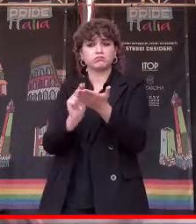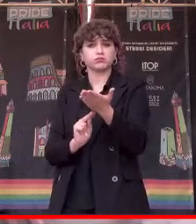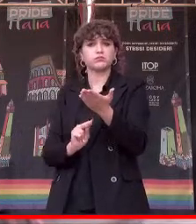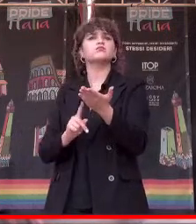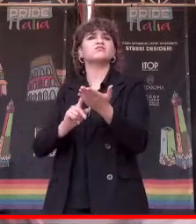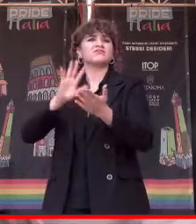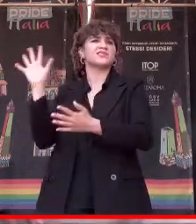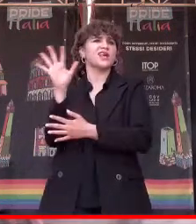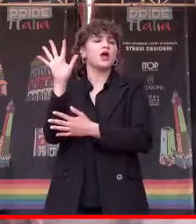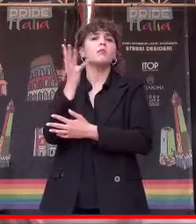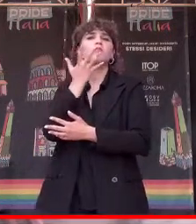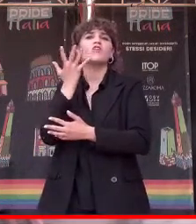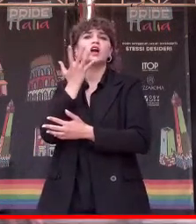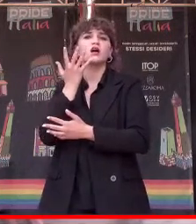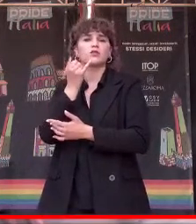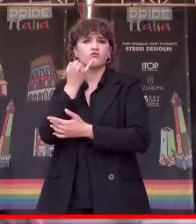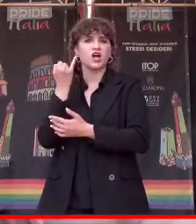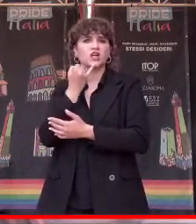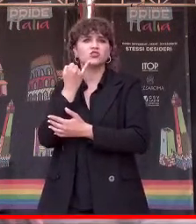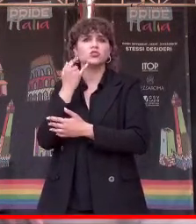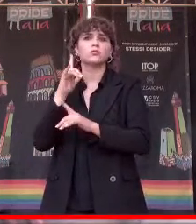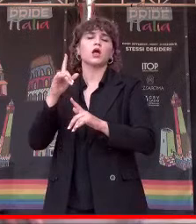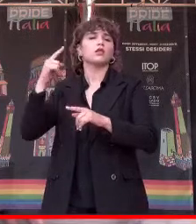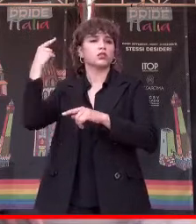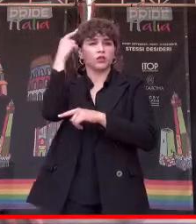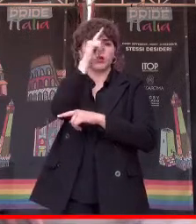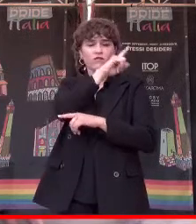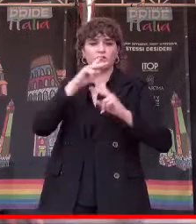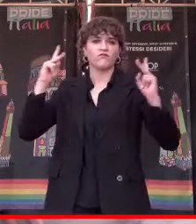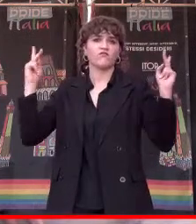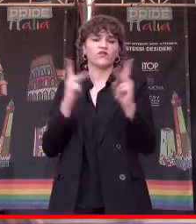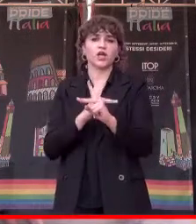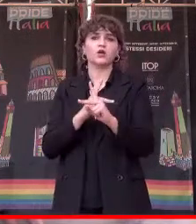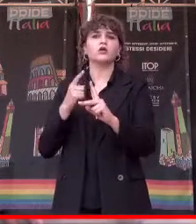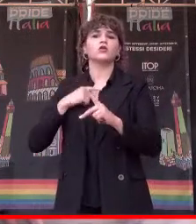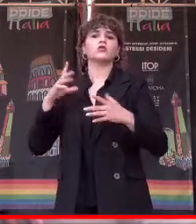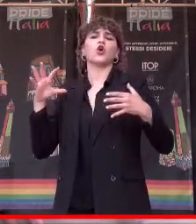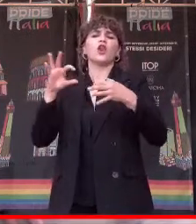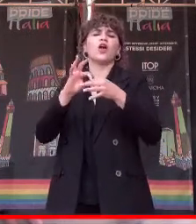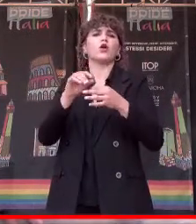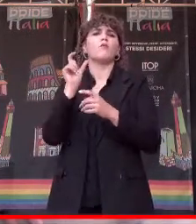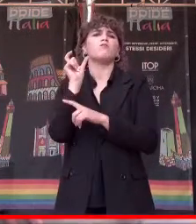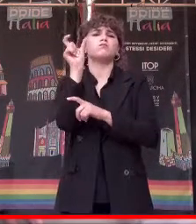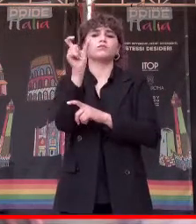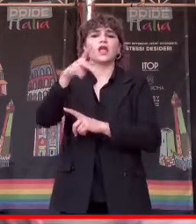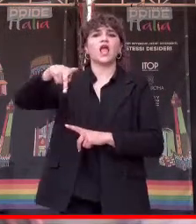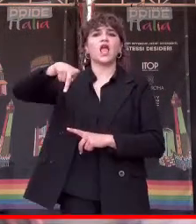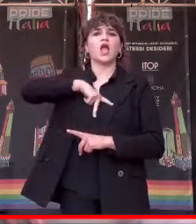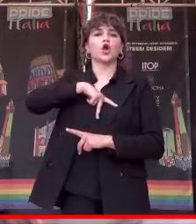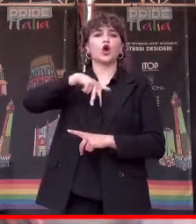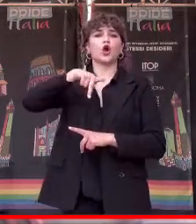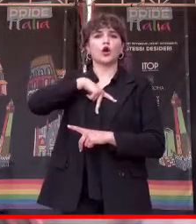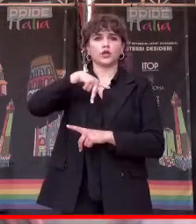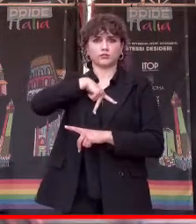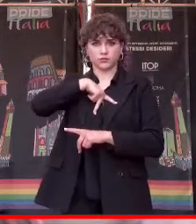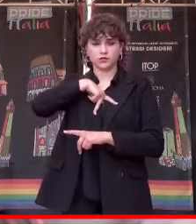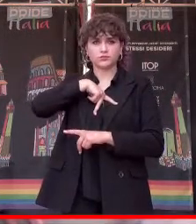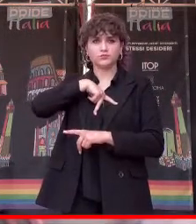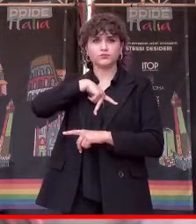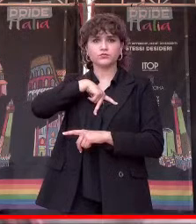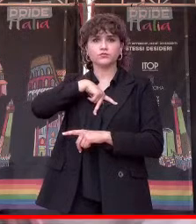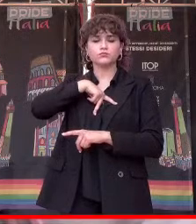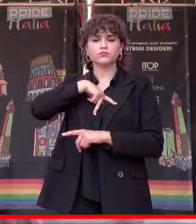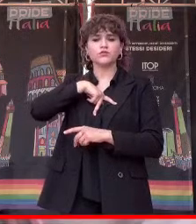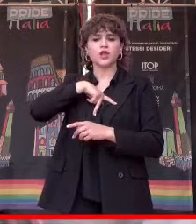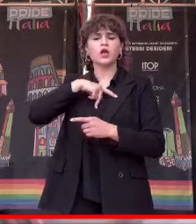molto difficile. Mi collego a quello, a una semplice parola che ha detto Daniele: egoismo. Perché per un